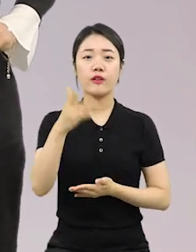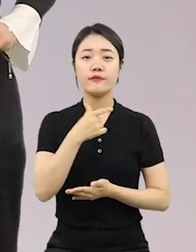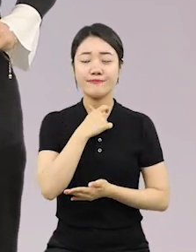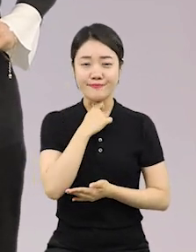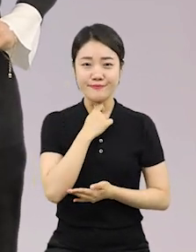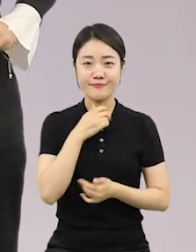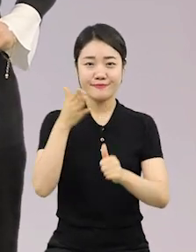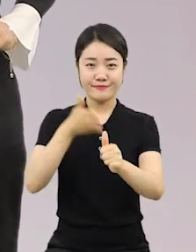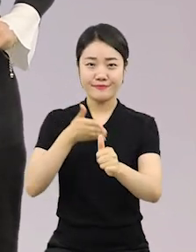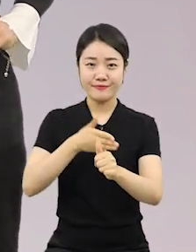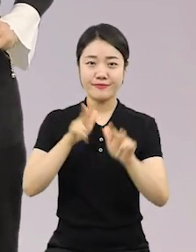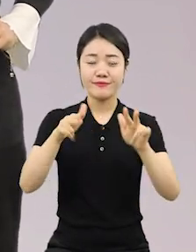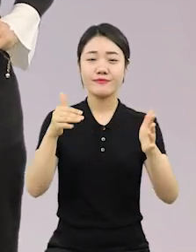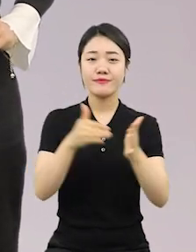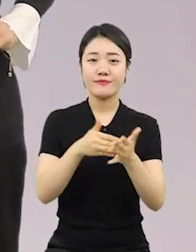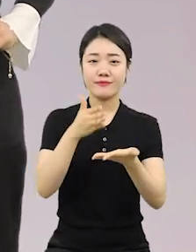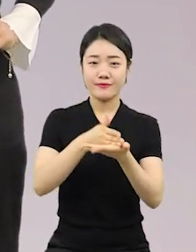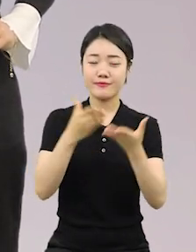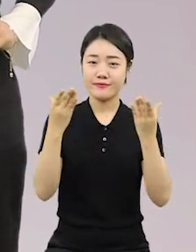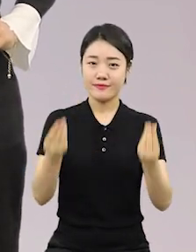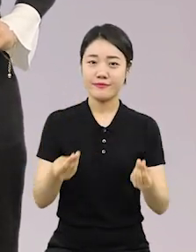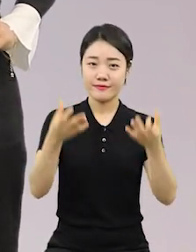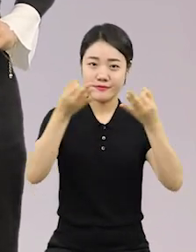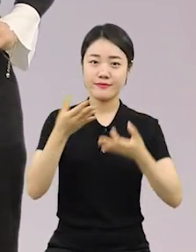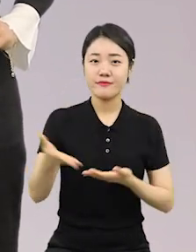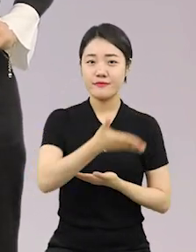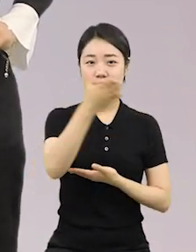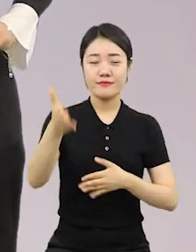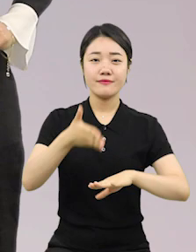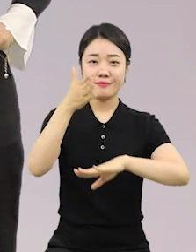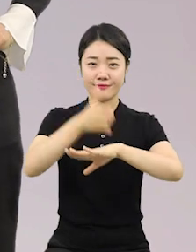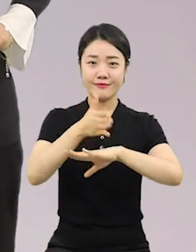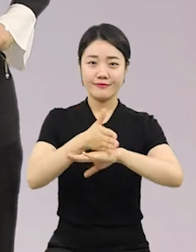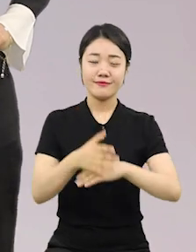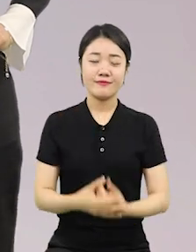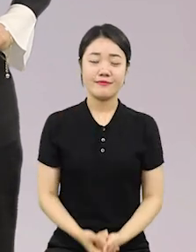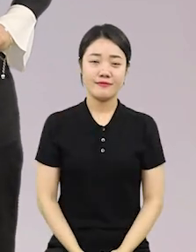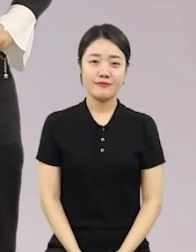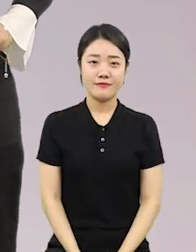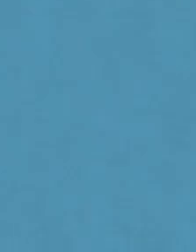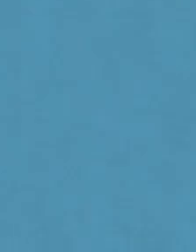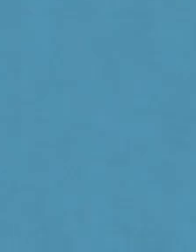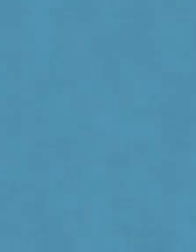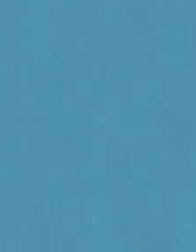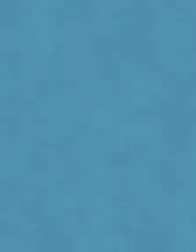소망합니다. 이상으로 뉴스를 마칩니다. 시청해주신 여러분 고맙습니다.